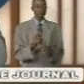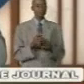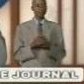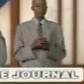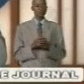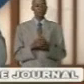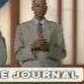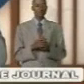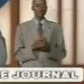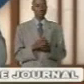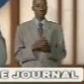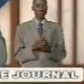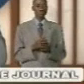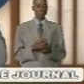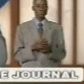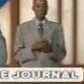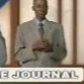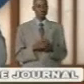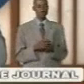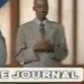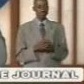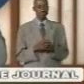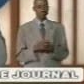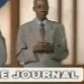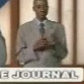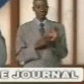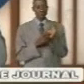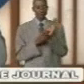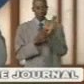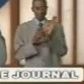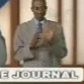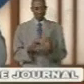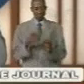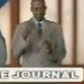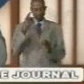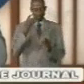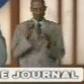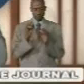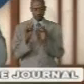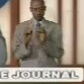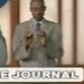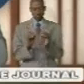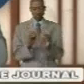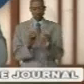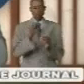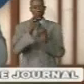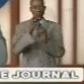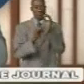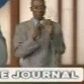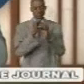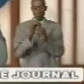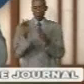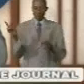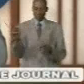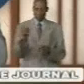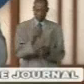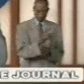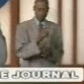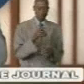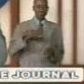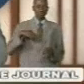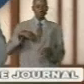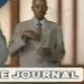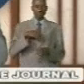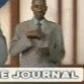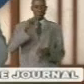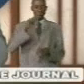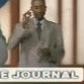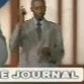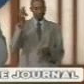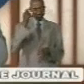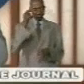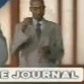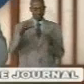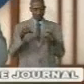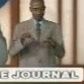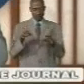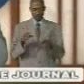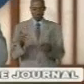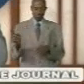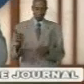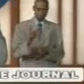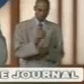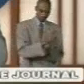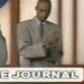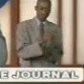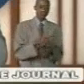République démocratique du Congo et représentants des organisations internationales. Membres du gouvernement de la République démocratique